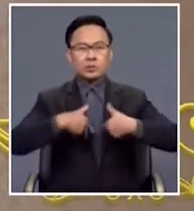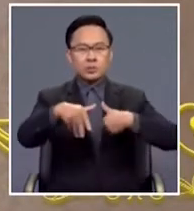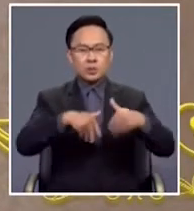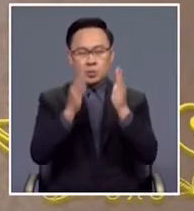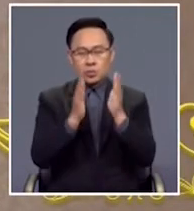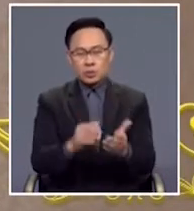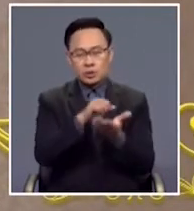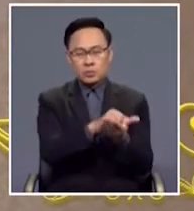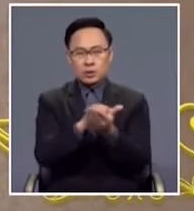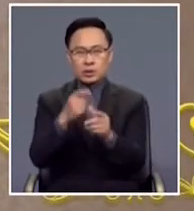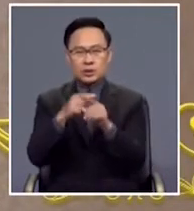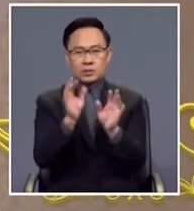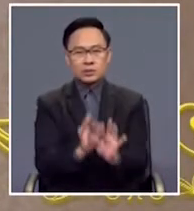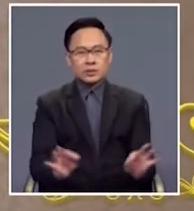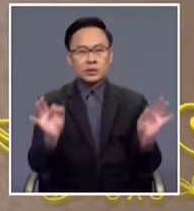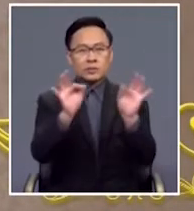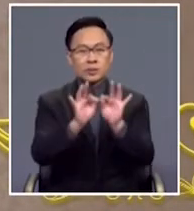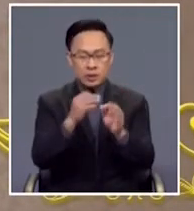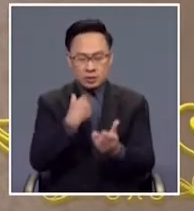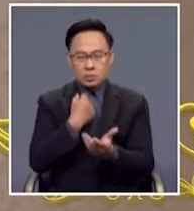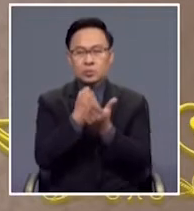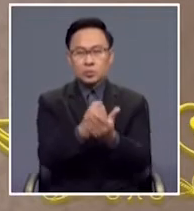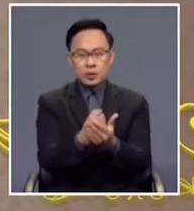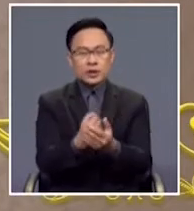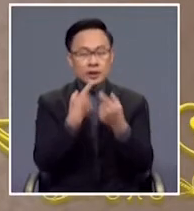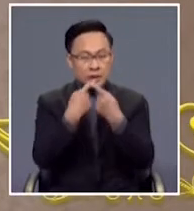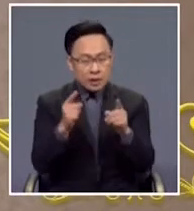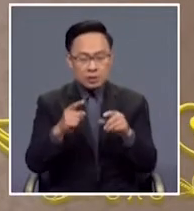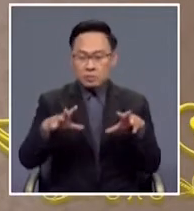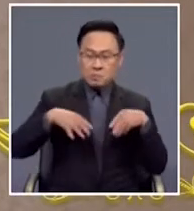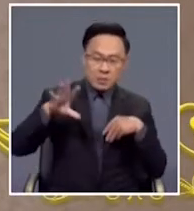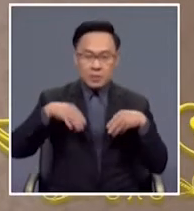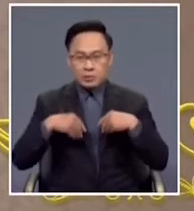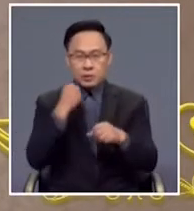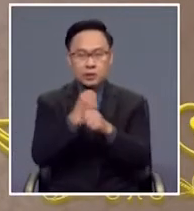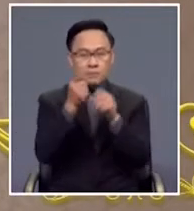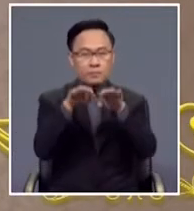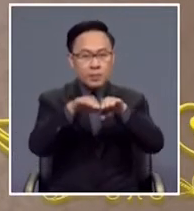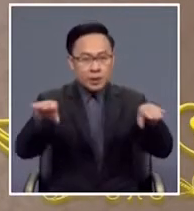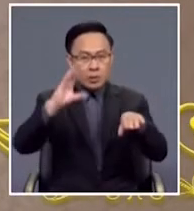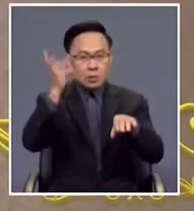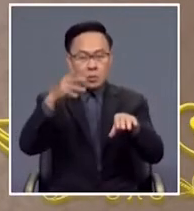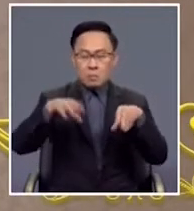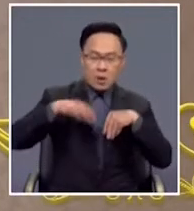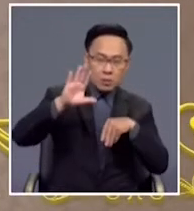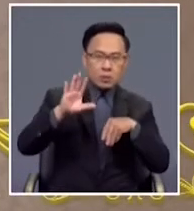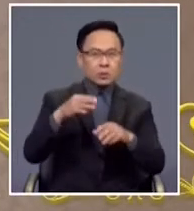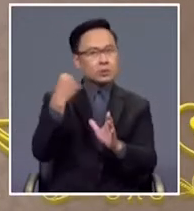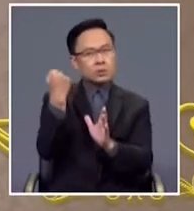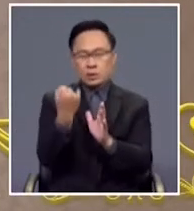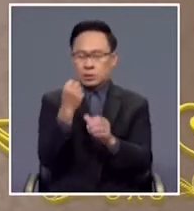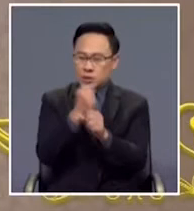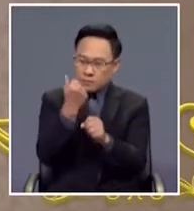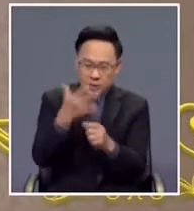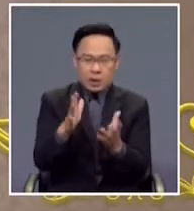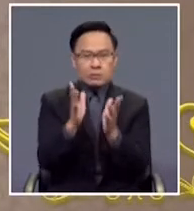งเป็นสิ่งที่สำคัญสูงสุดในขณะที่เราก็ไม่อาจปฏิเสธได้ว่าการปฏิบัติตามมาตรฐานสากลนั้นมีความจำเป็น